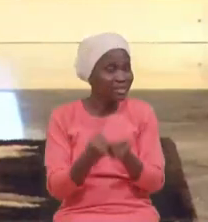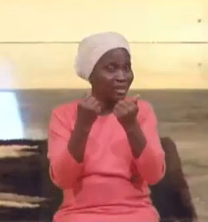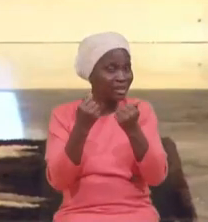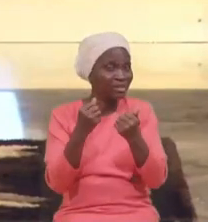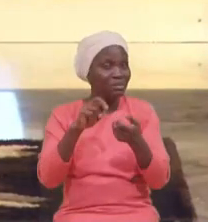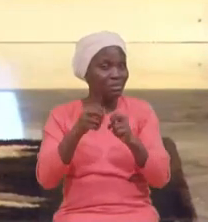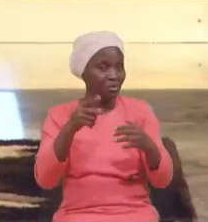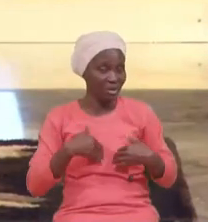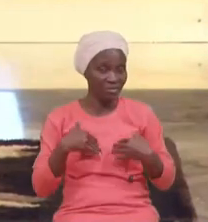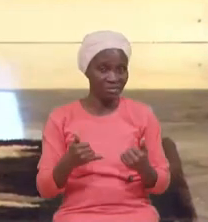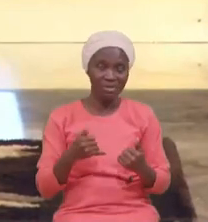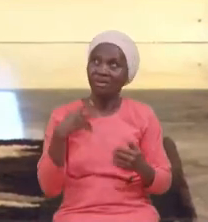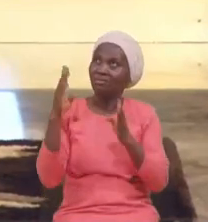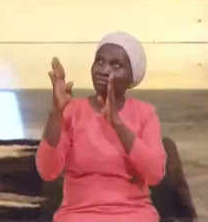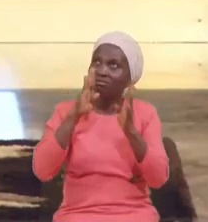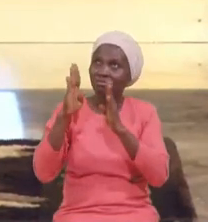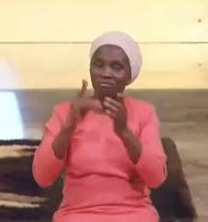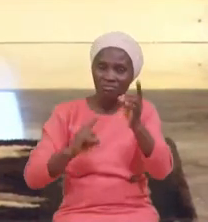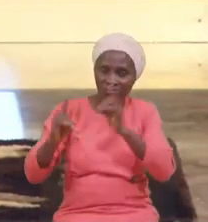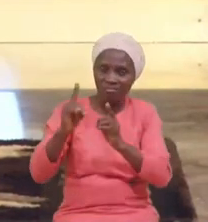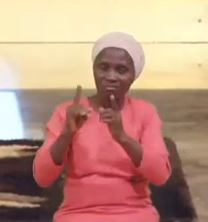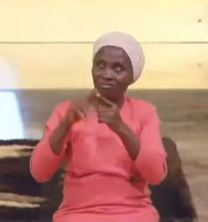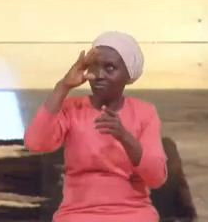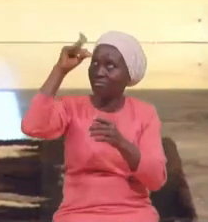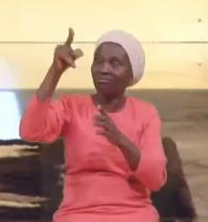Pas de défi à ôter de vous.